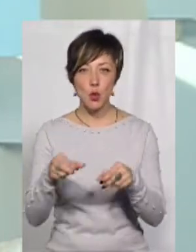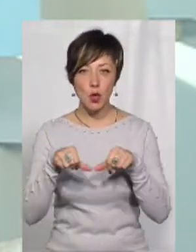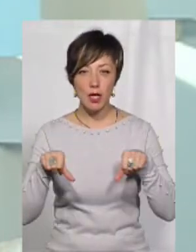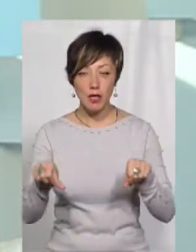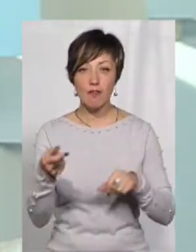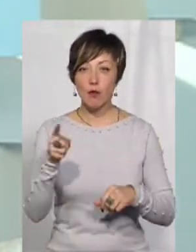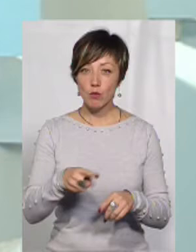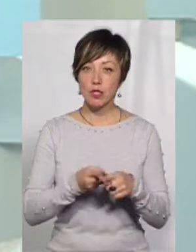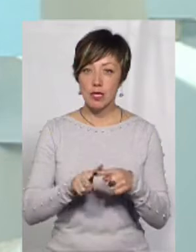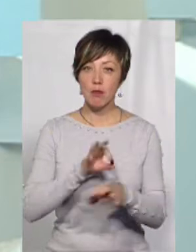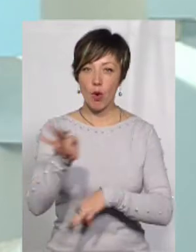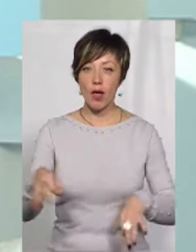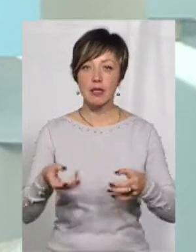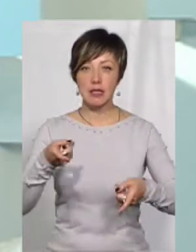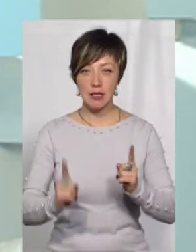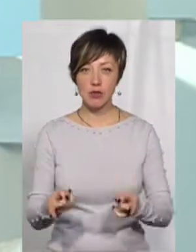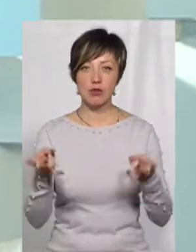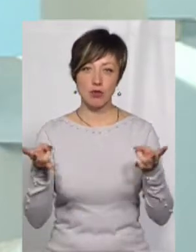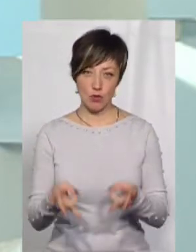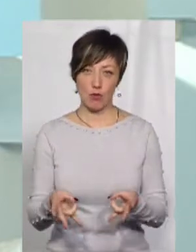в тому, що цей проєкт дійсно